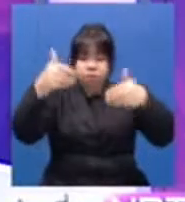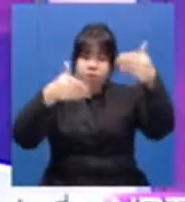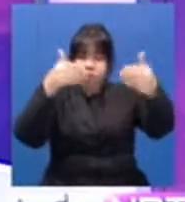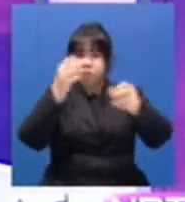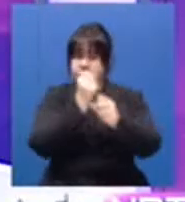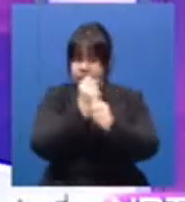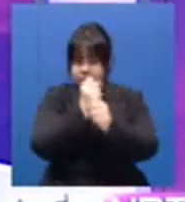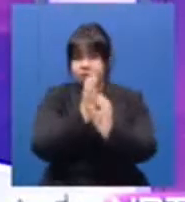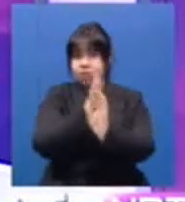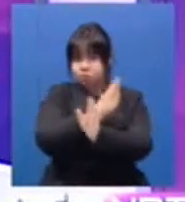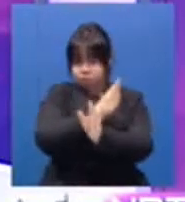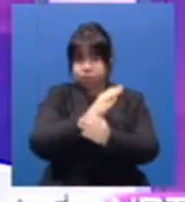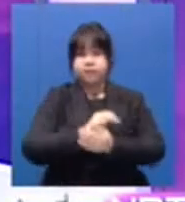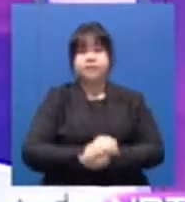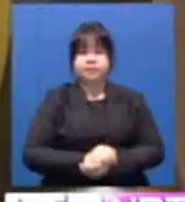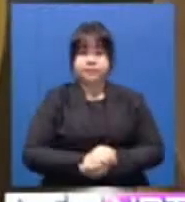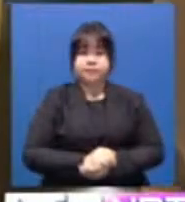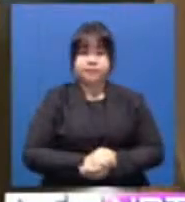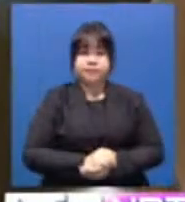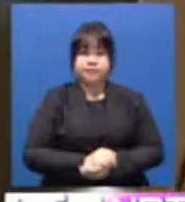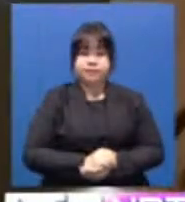คอนเสิร์ตครั้งนี้กันค่ะ